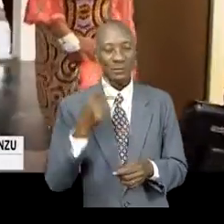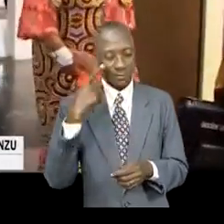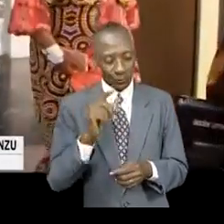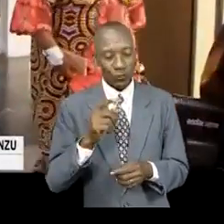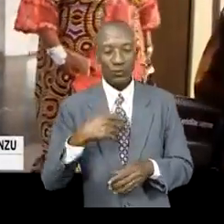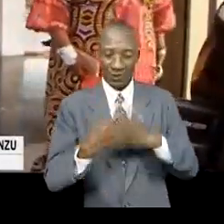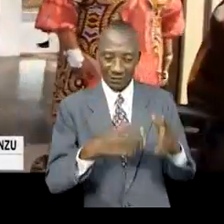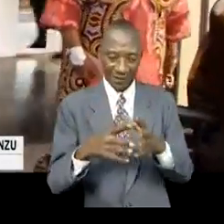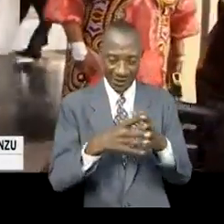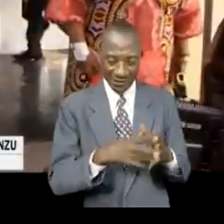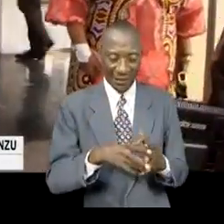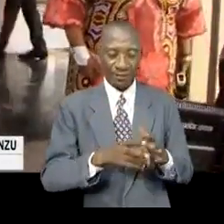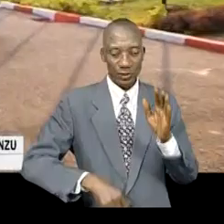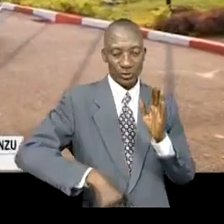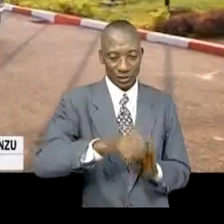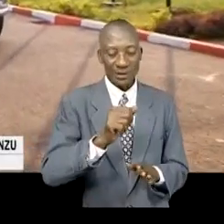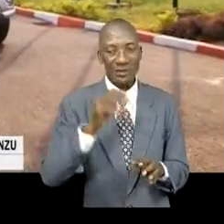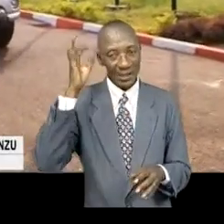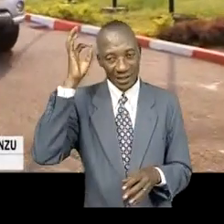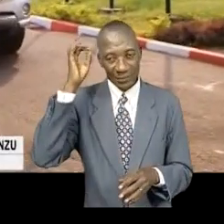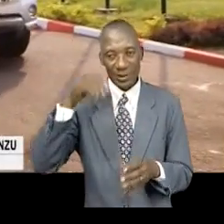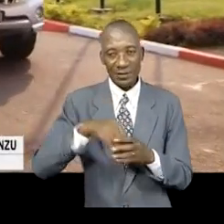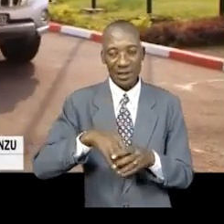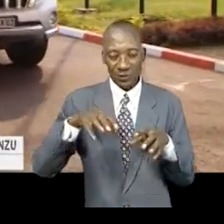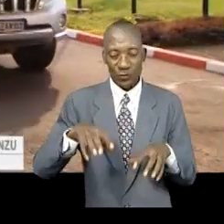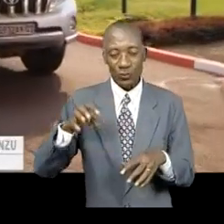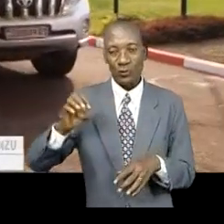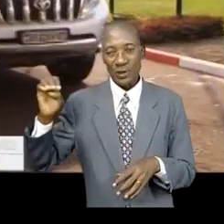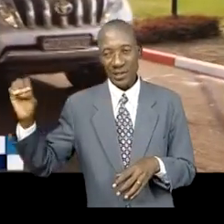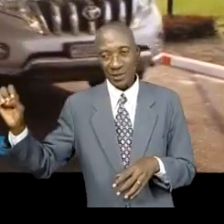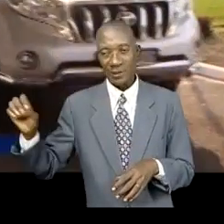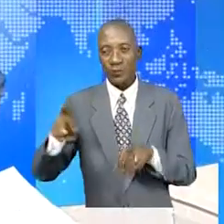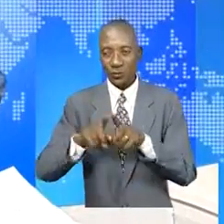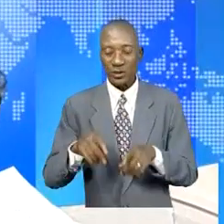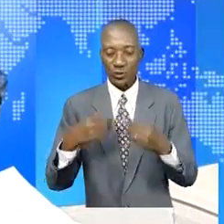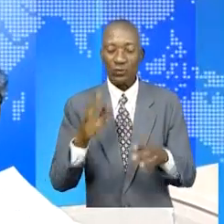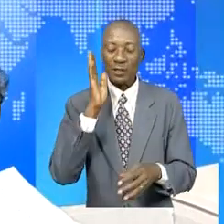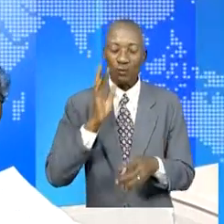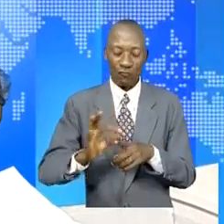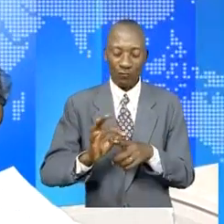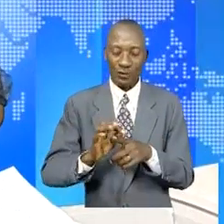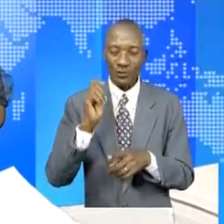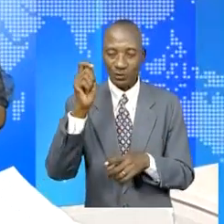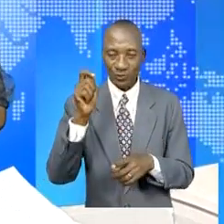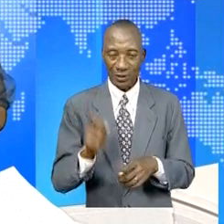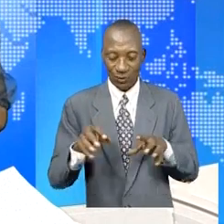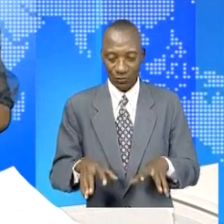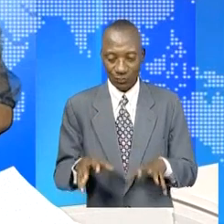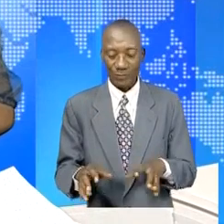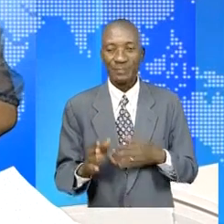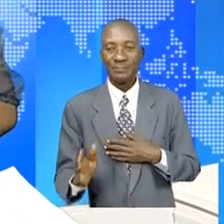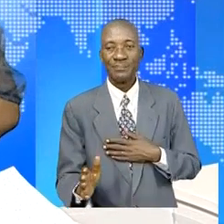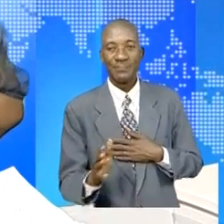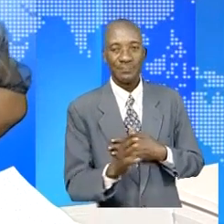sa coopération militaire avec la RDC, particulièrement dans le domaine de la formation militaire. Rendons-nous dans la province du